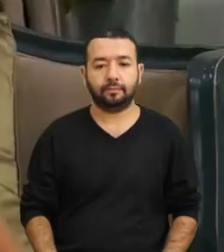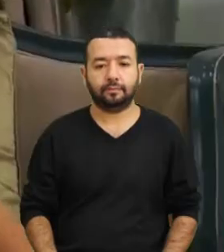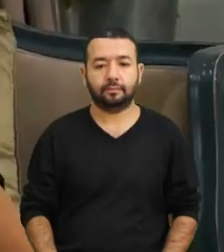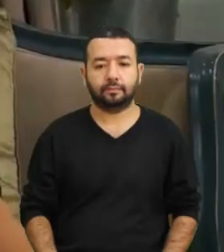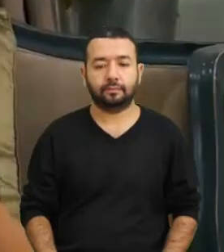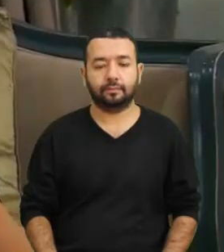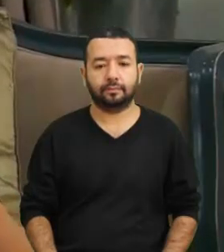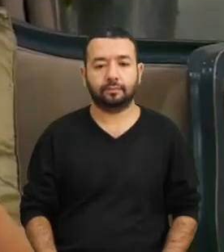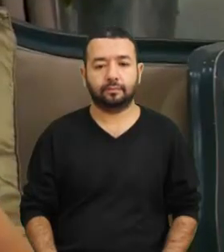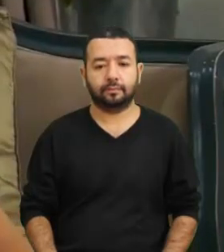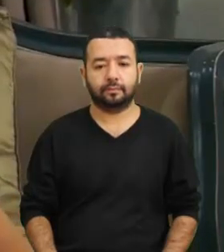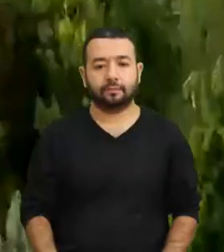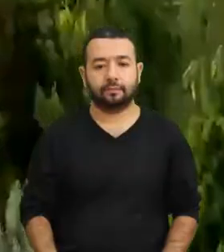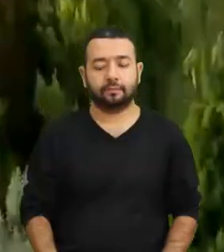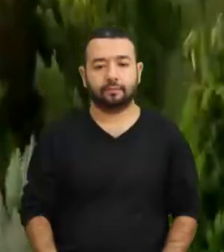rüyama baktılar.